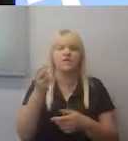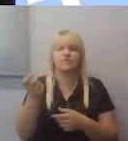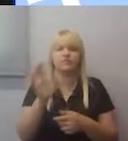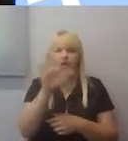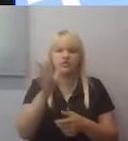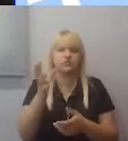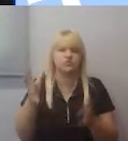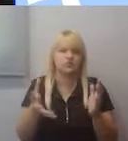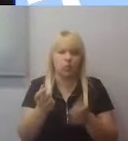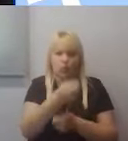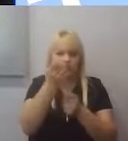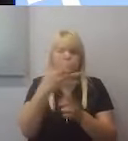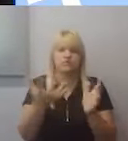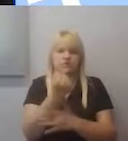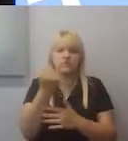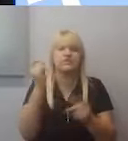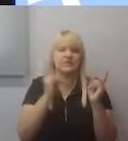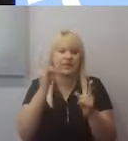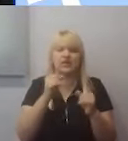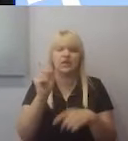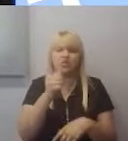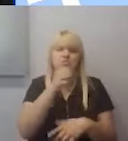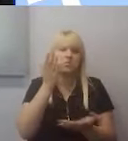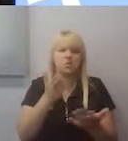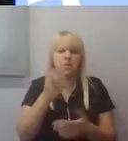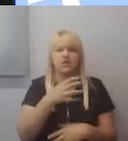pašvaldībām ir mēģinājuši izmantot pašvaldības policijas